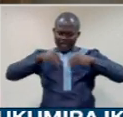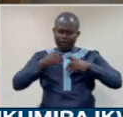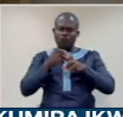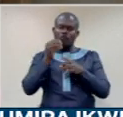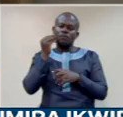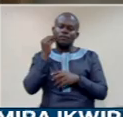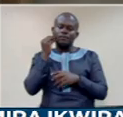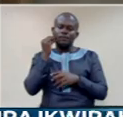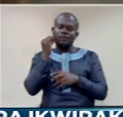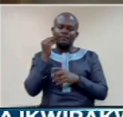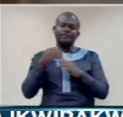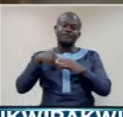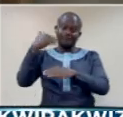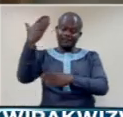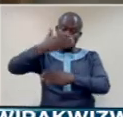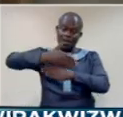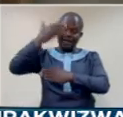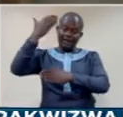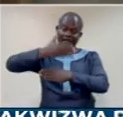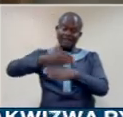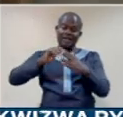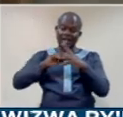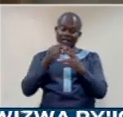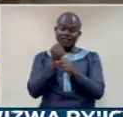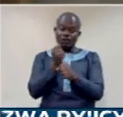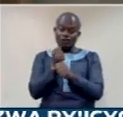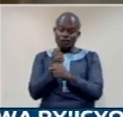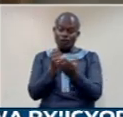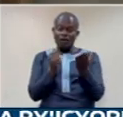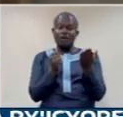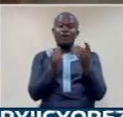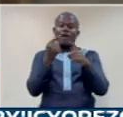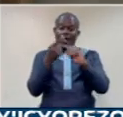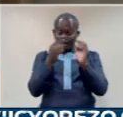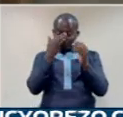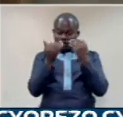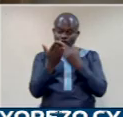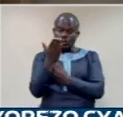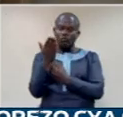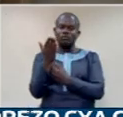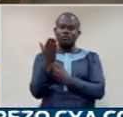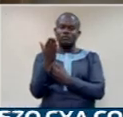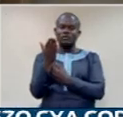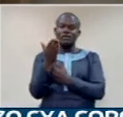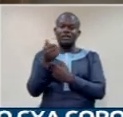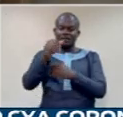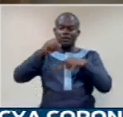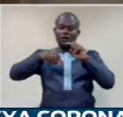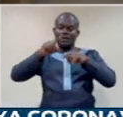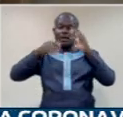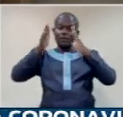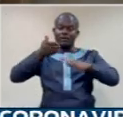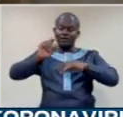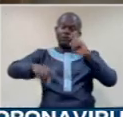noneho amabariyeri rero atangira gukorwa ariko mu gitondo kare nibwo abanyapolitike